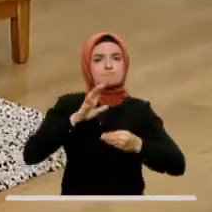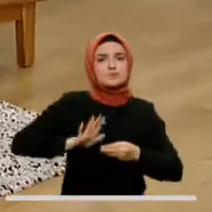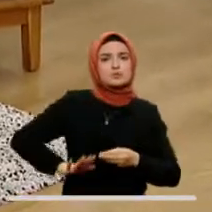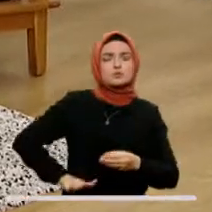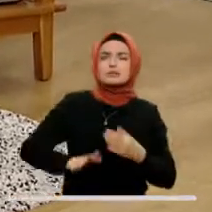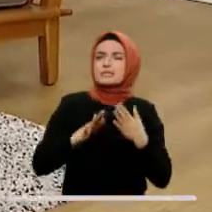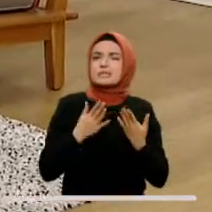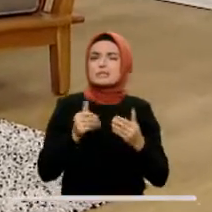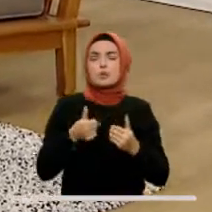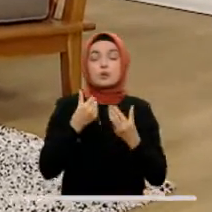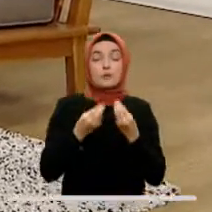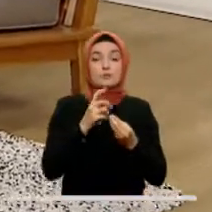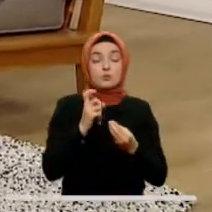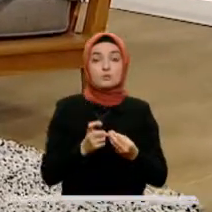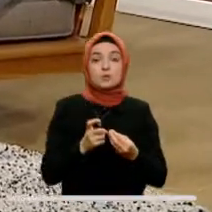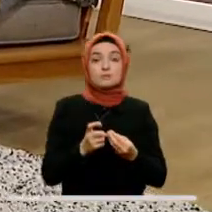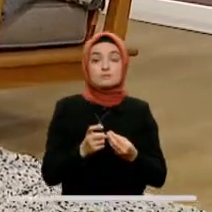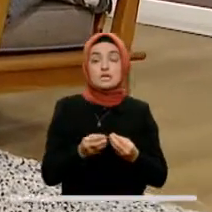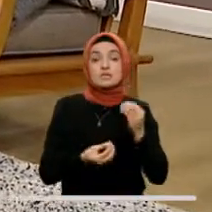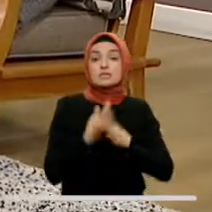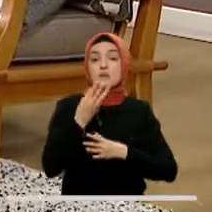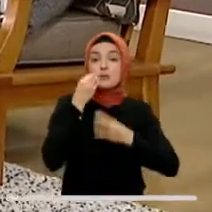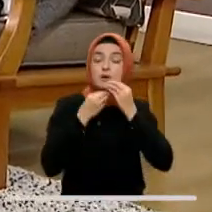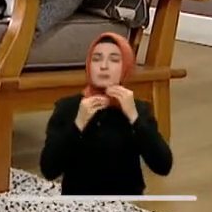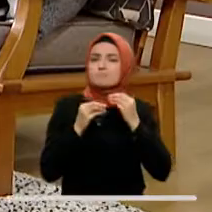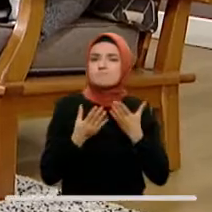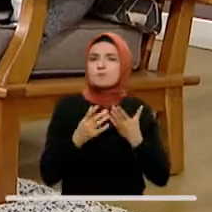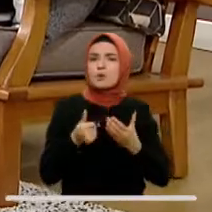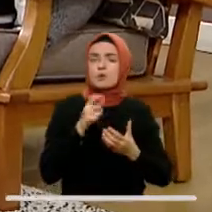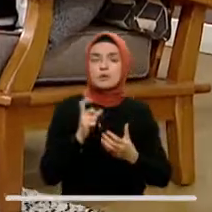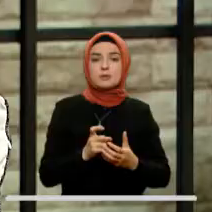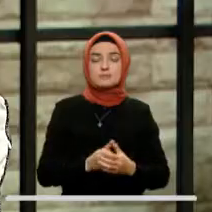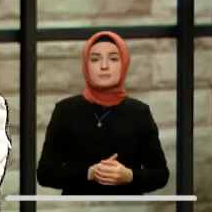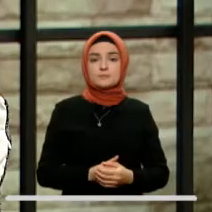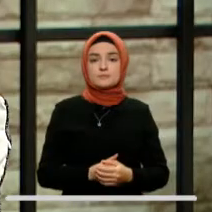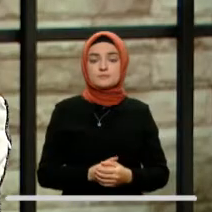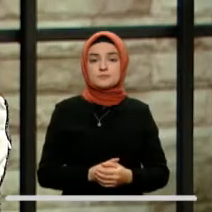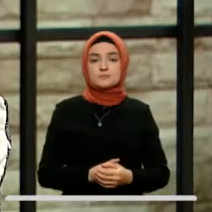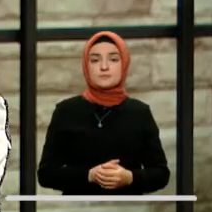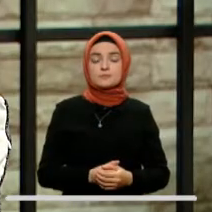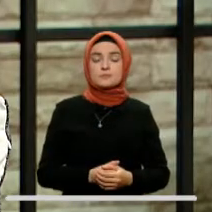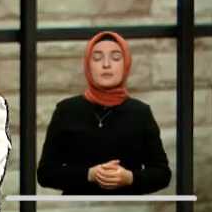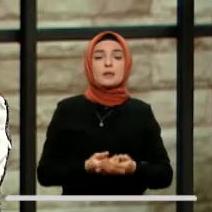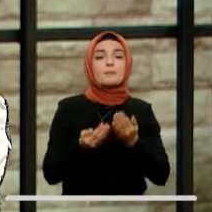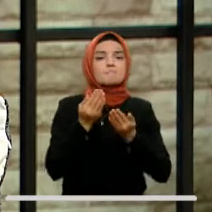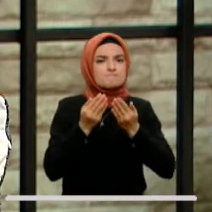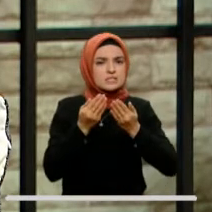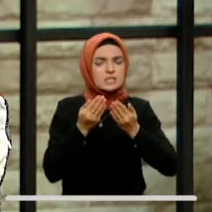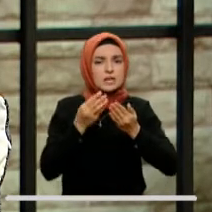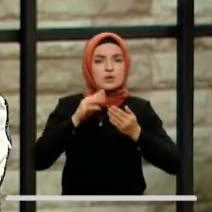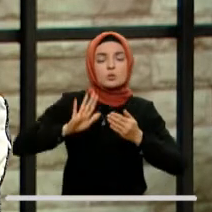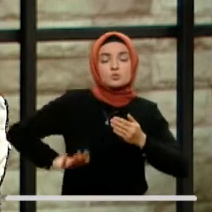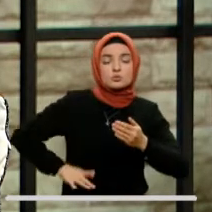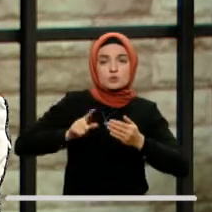önemli taşlar? Mesela kahvaltı ne kadar önemli? Hani oradan başlayarak böyle bir günü planlasak. Tabii. Miktarlar çocuğa göre değişir. Hani